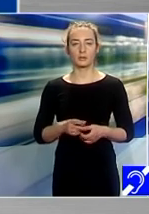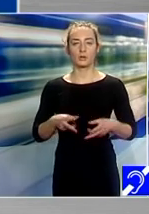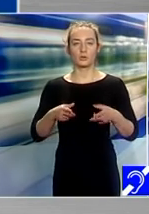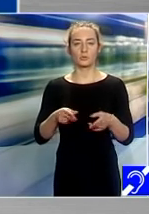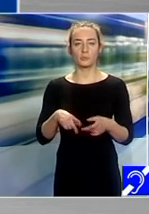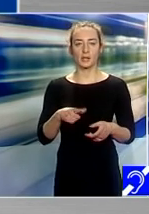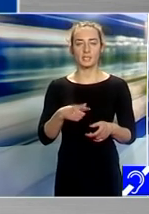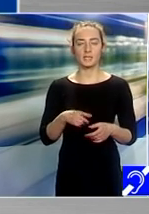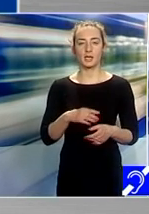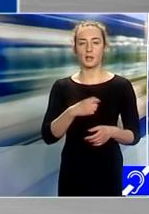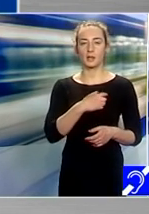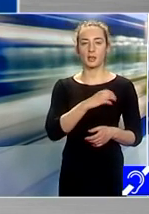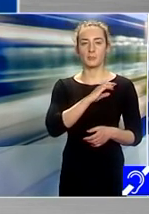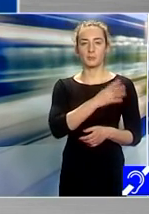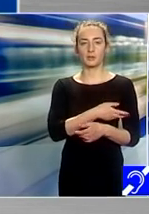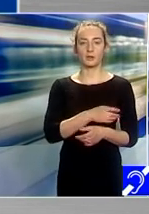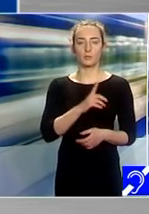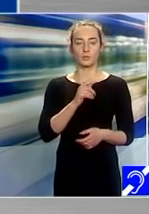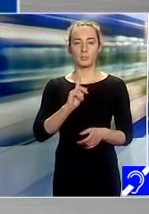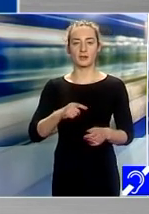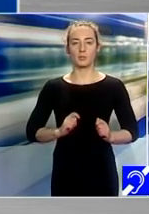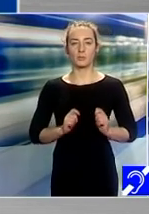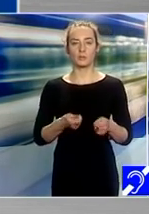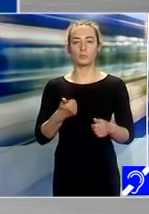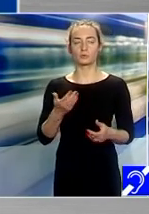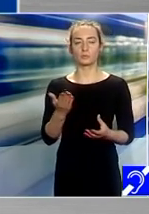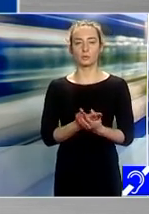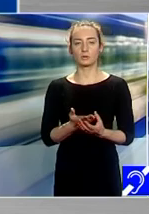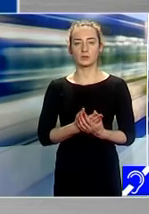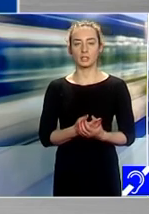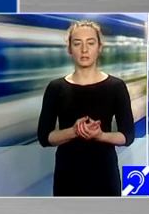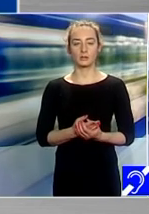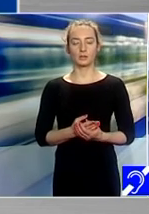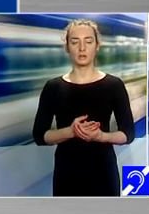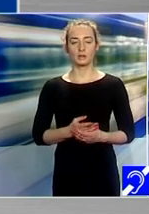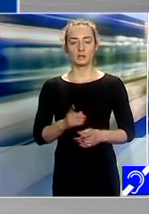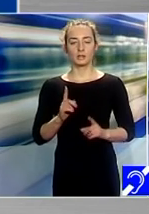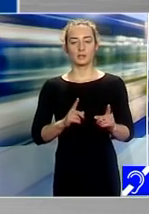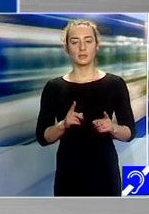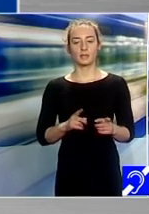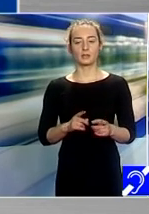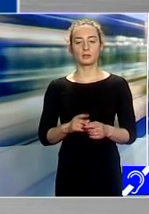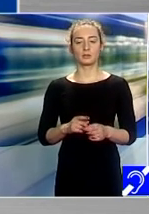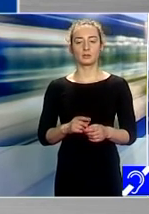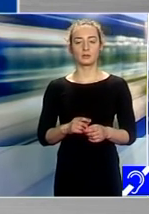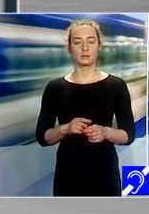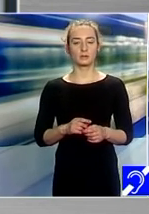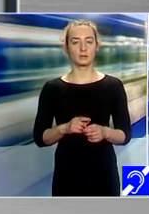la primărie, în același loc, mai trebuie să depui un dosar. Dacă ceri alocație, cum este normal,